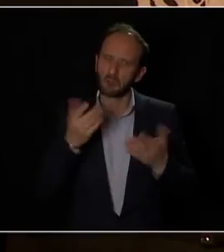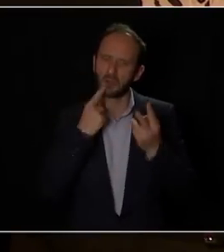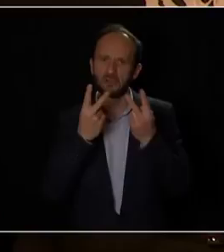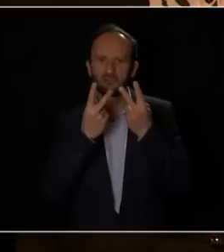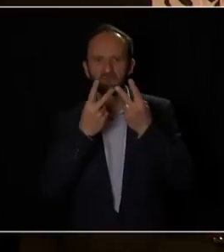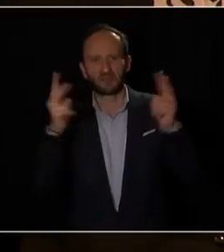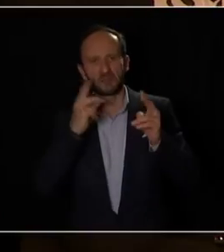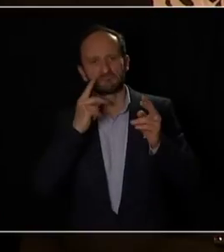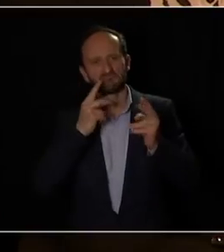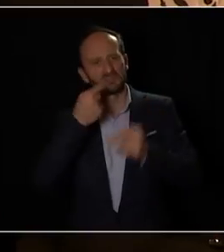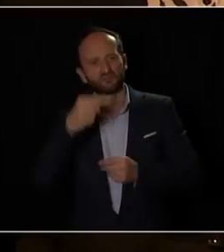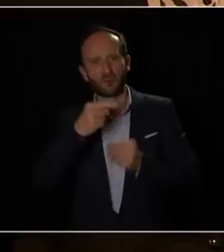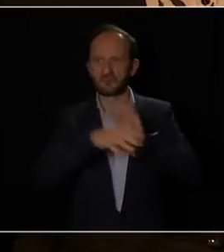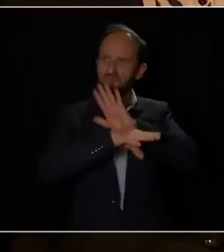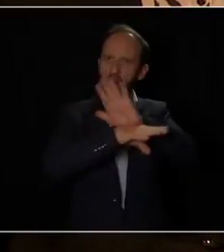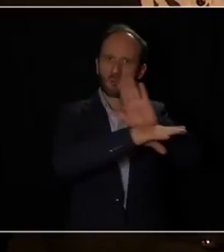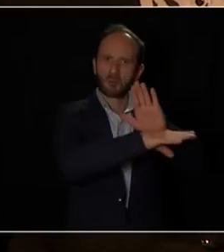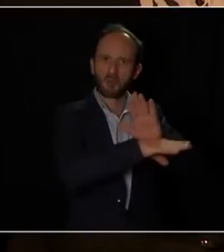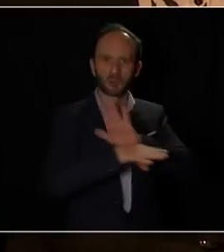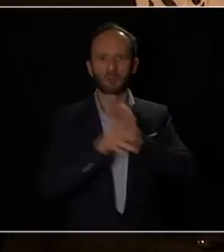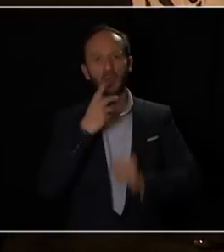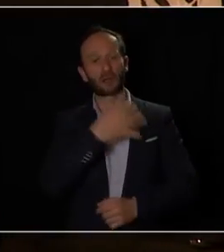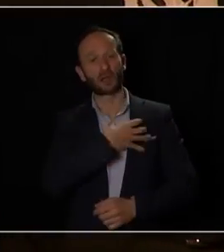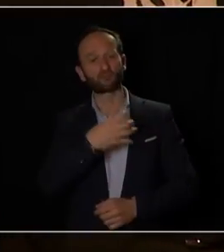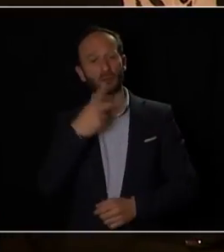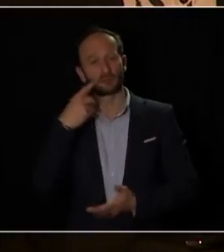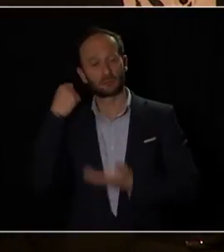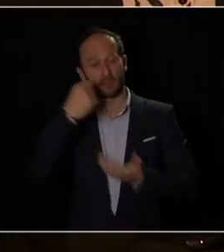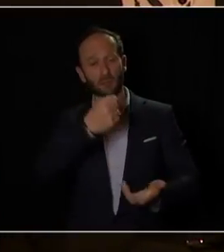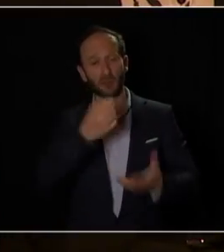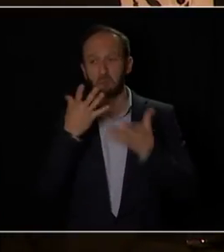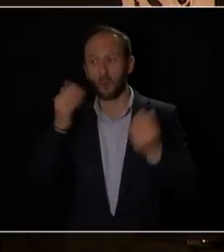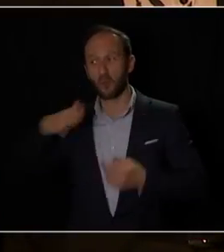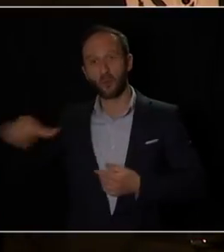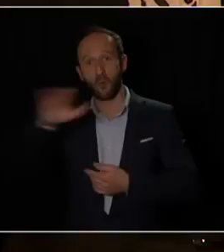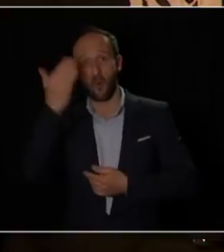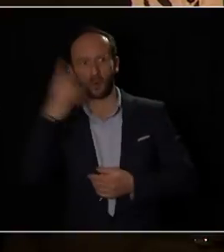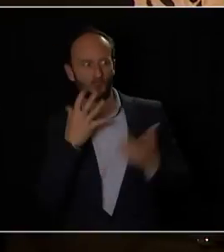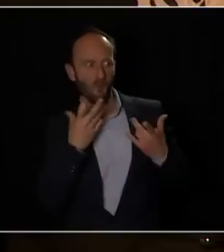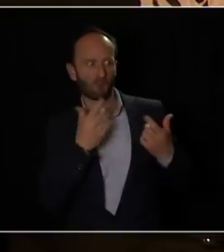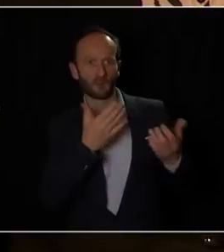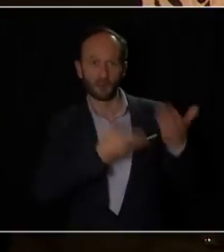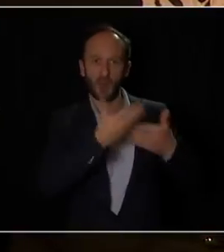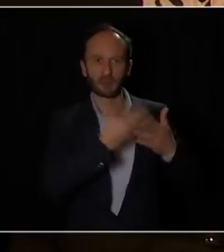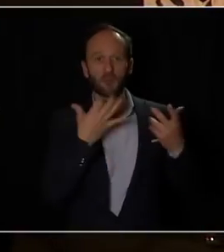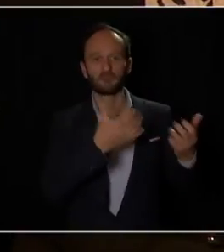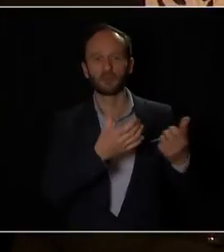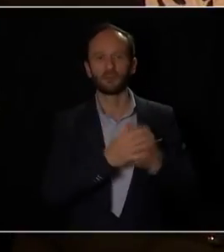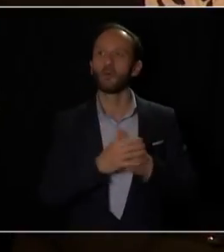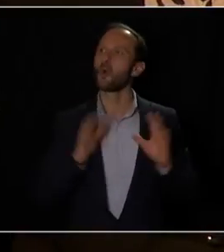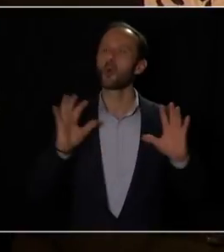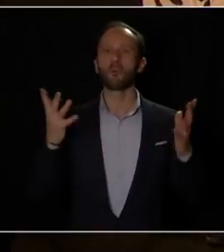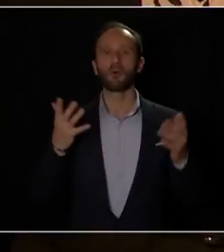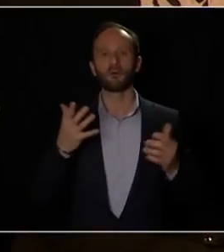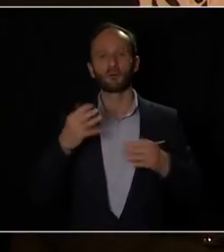vitrine de la richesse d'un patrimoine que beaucoup nous envient. Comment les élus municipaux, comment le maire ne serait-il pas